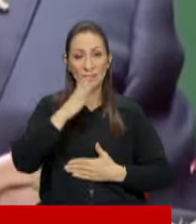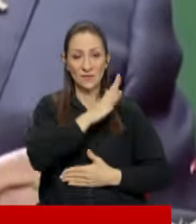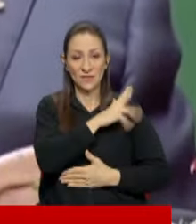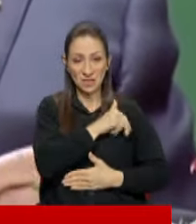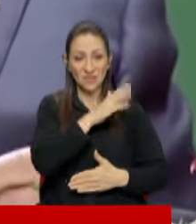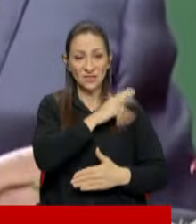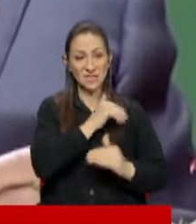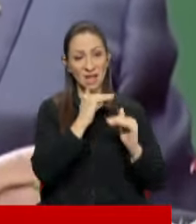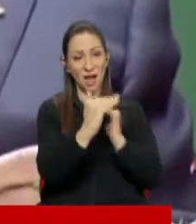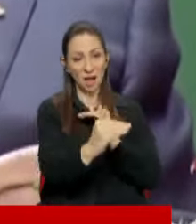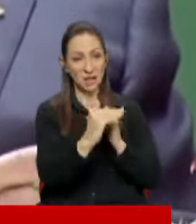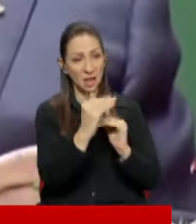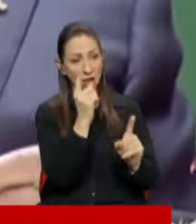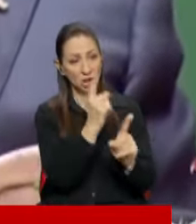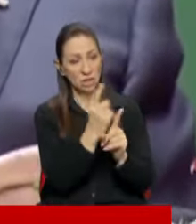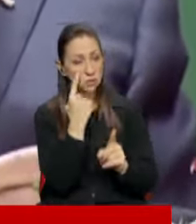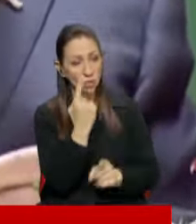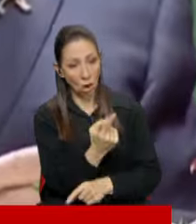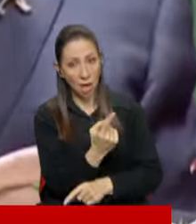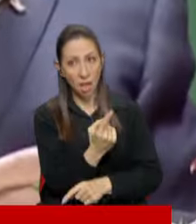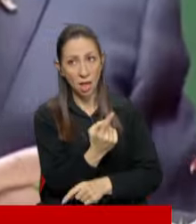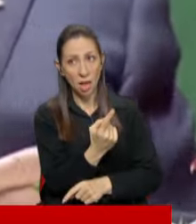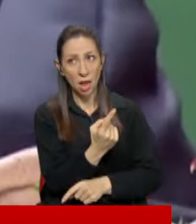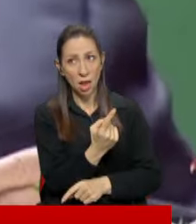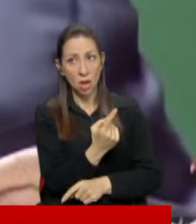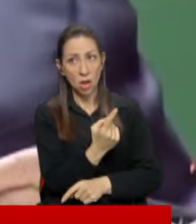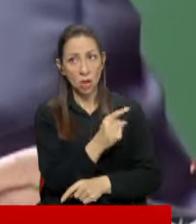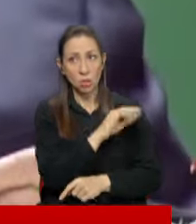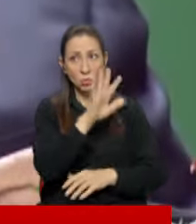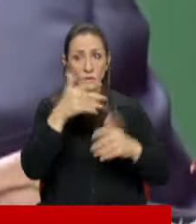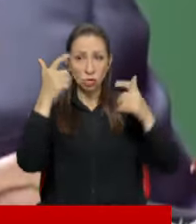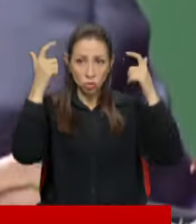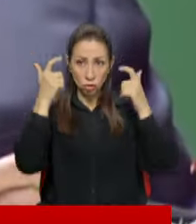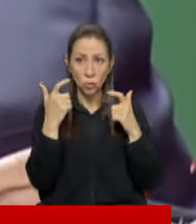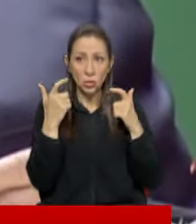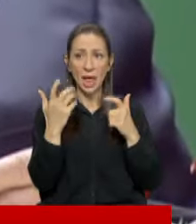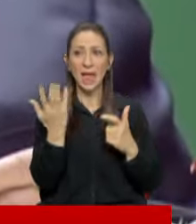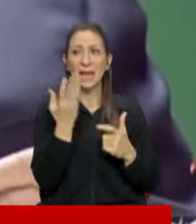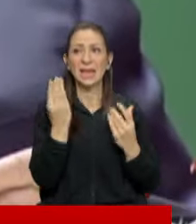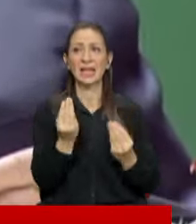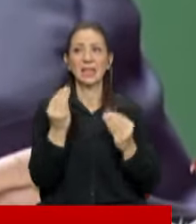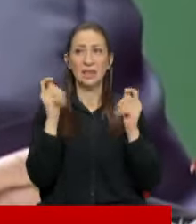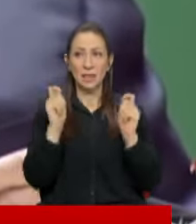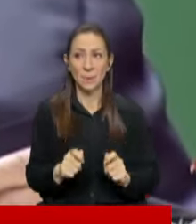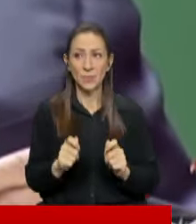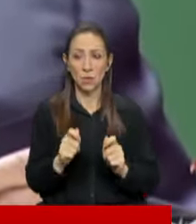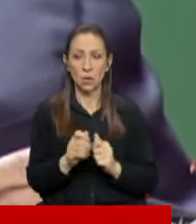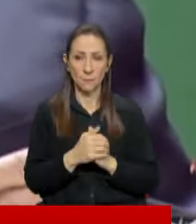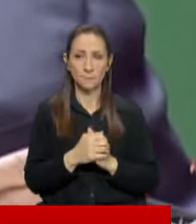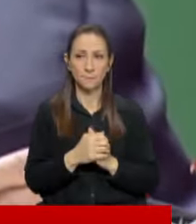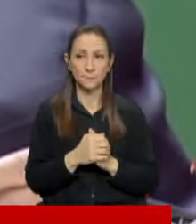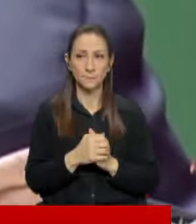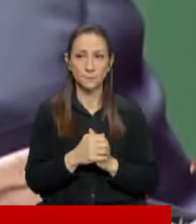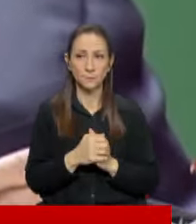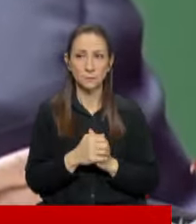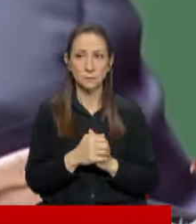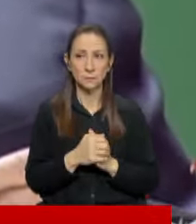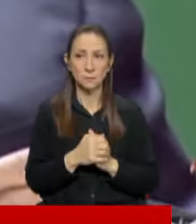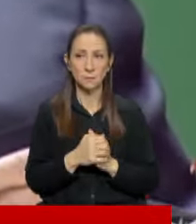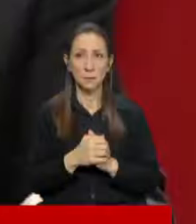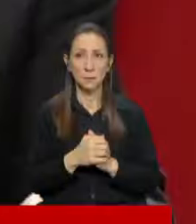Filistin'e ve Filistin halkına karşı bütün sorumluluğunu en iyi şekilde yerine